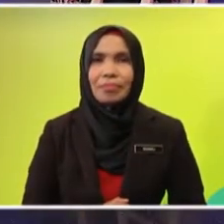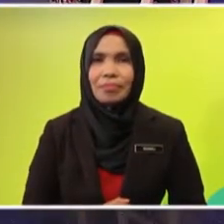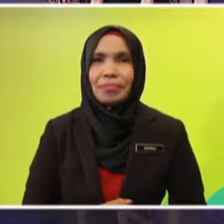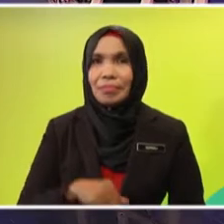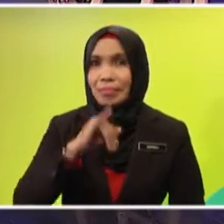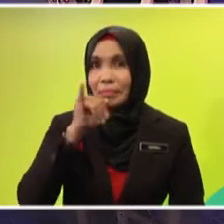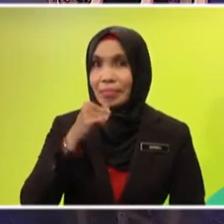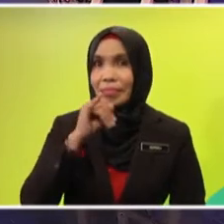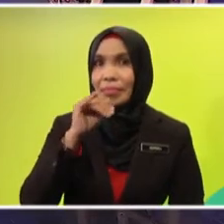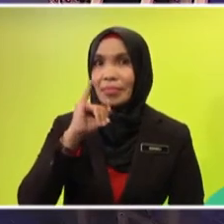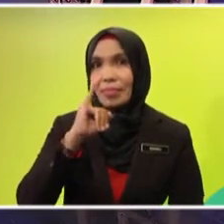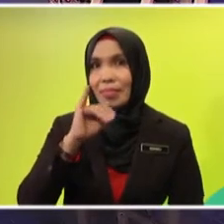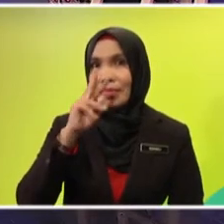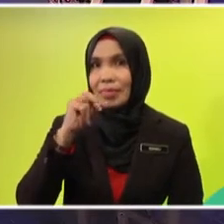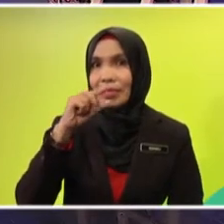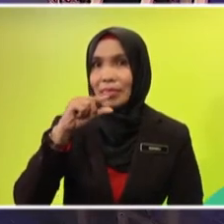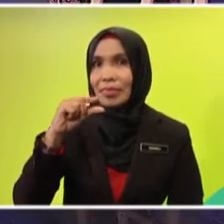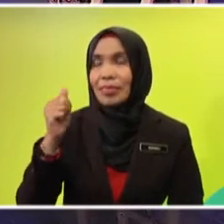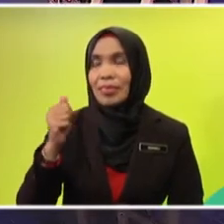hi-5 Wow